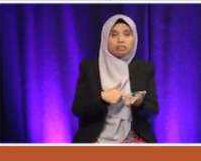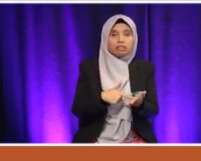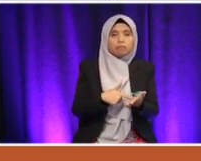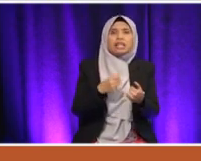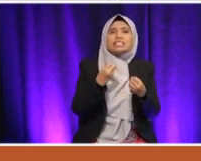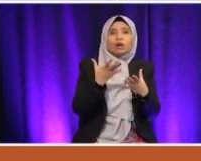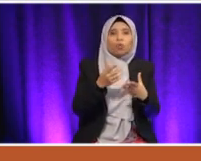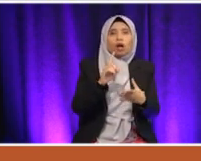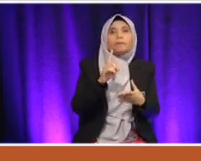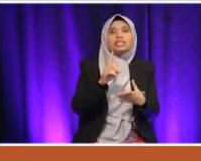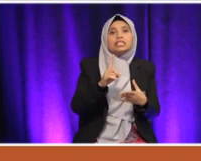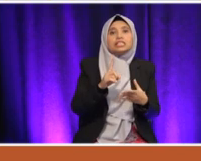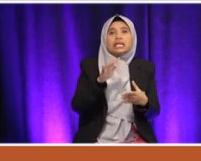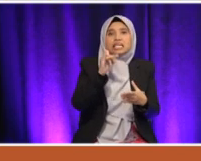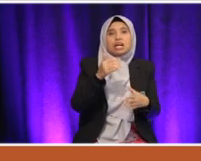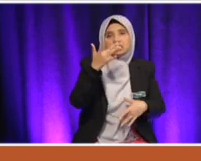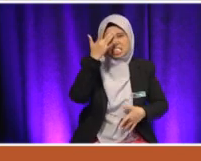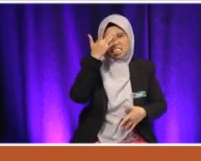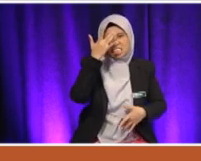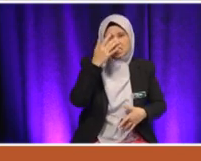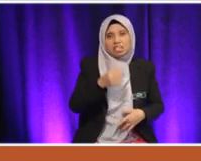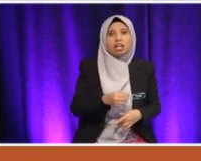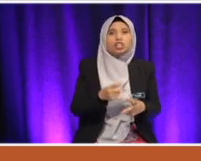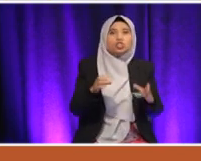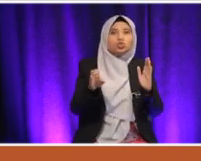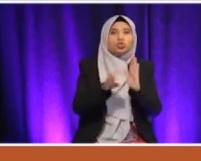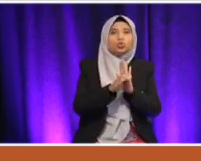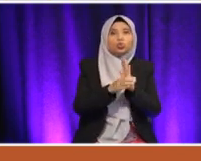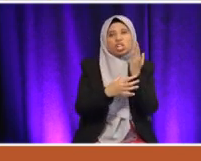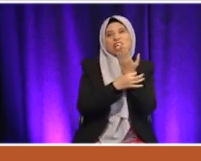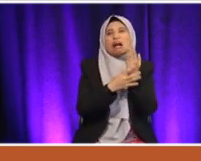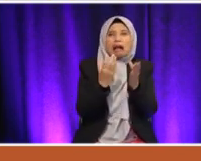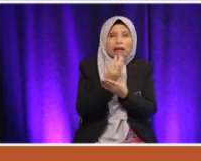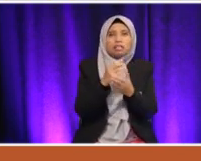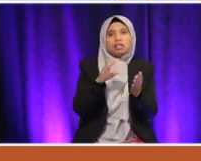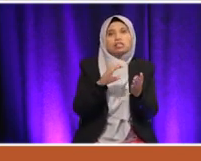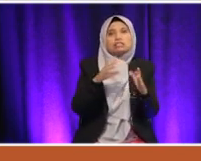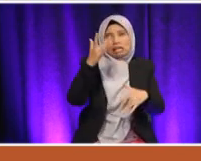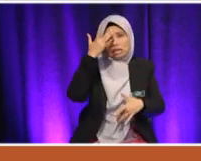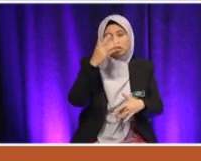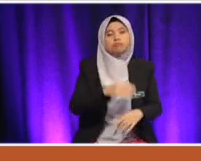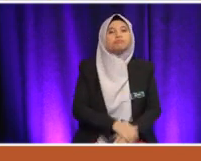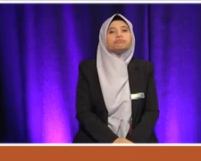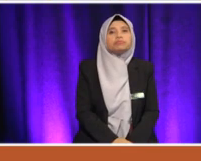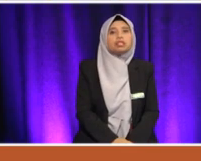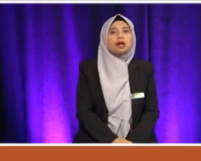memeriksa tanda-tanda patah Oke ini penting supaya kita tidak menerapkan lagi keadaan